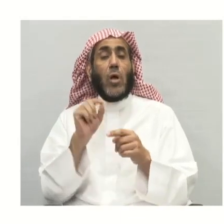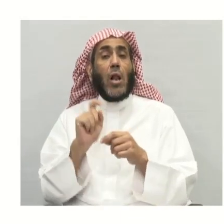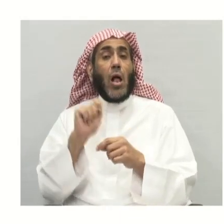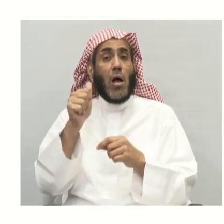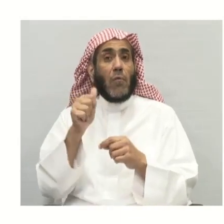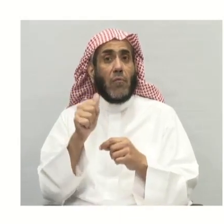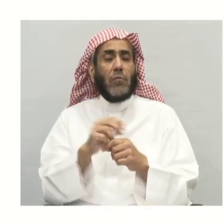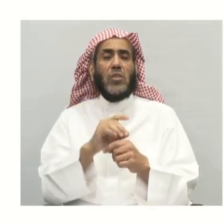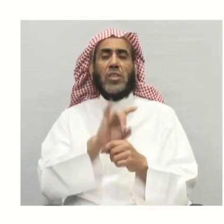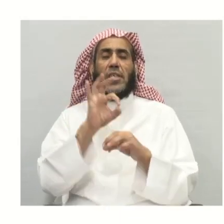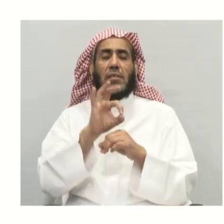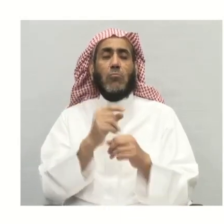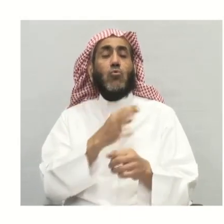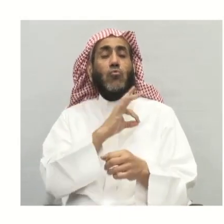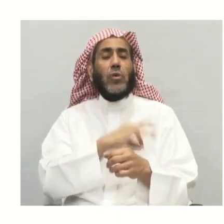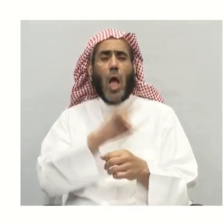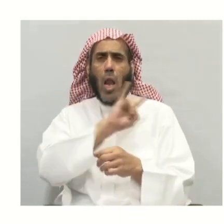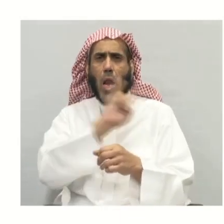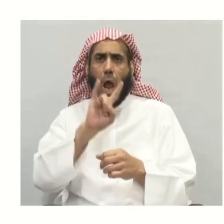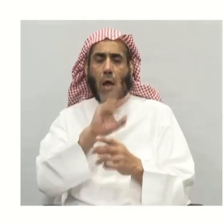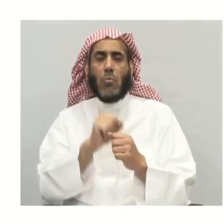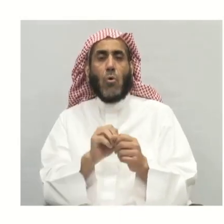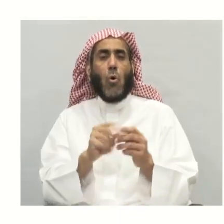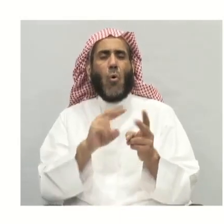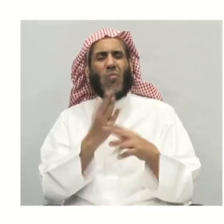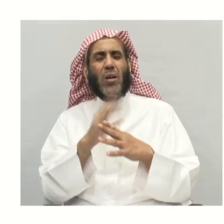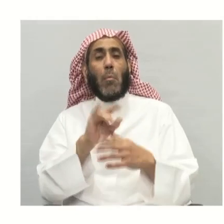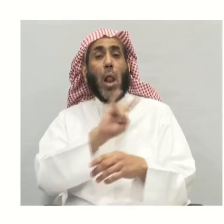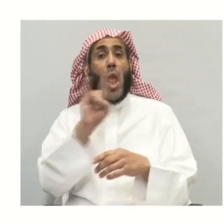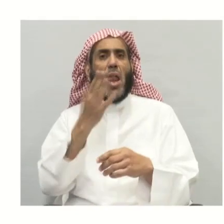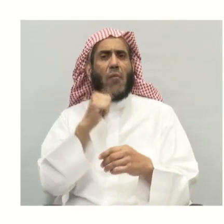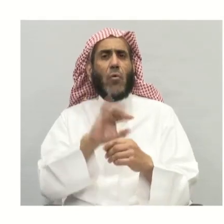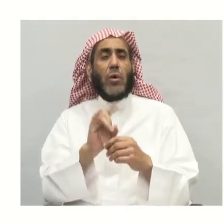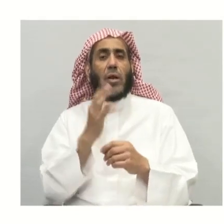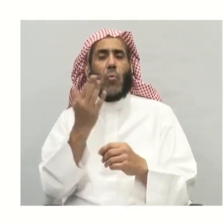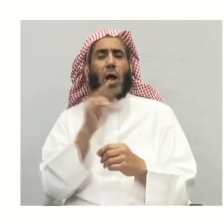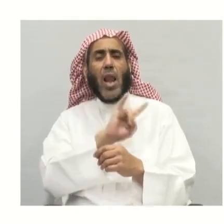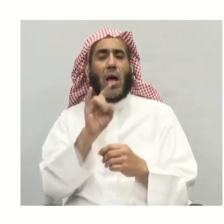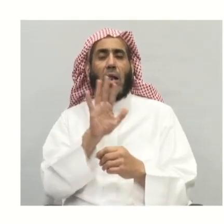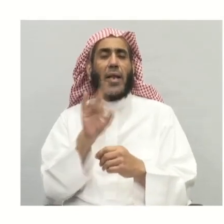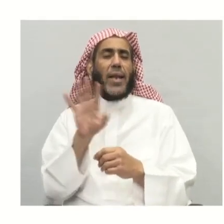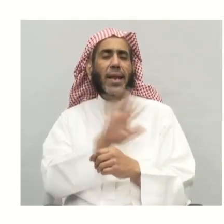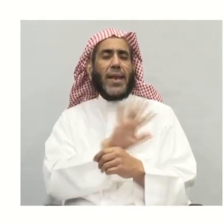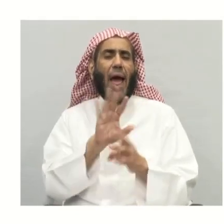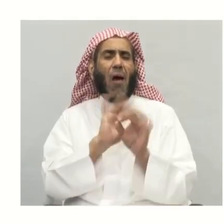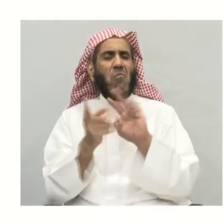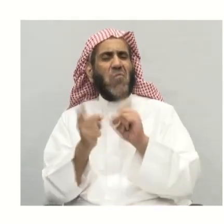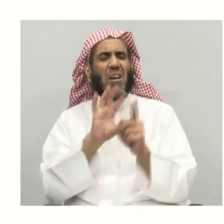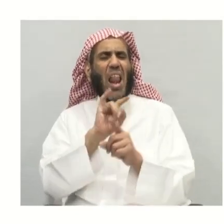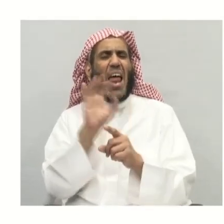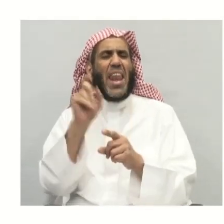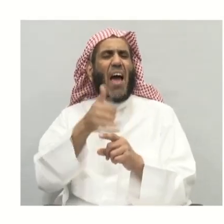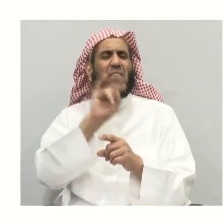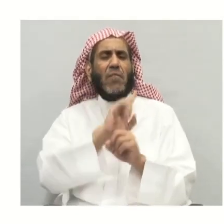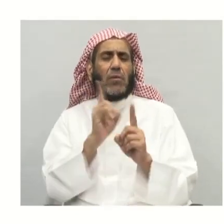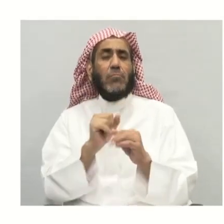حرف جزم يفيد النهي وفرقنا بين لا النافيه ولا ان هي سابقا ايضا اللام الامر